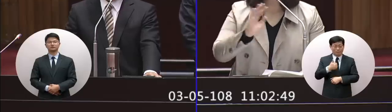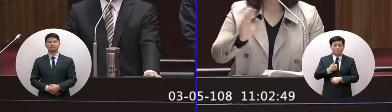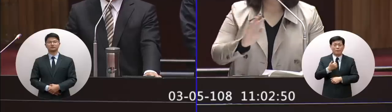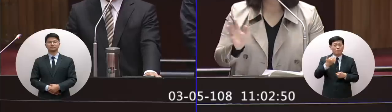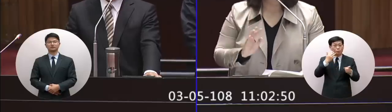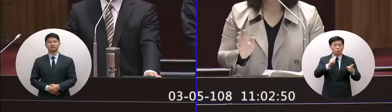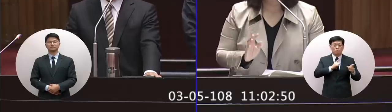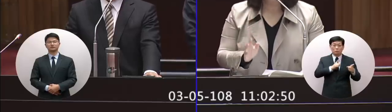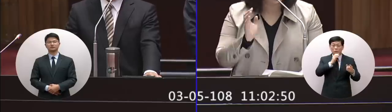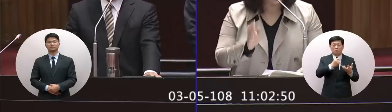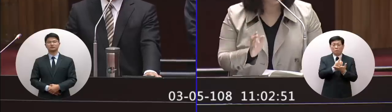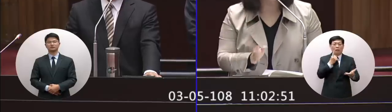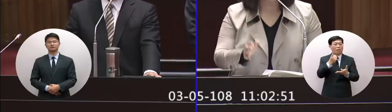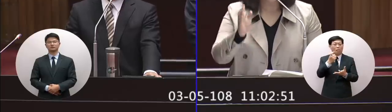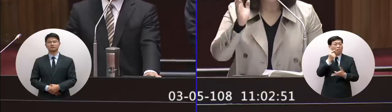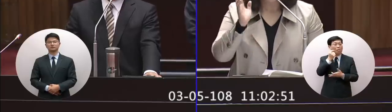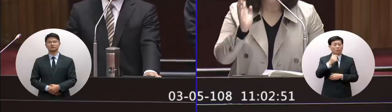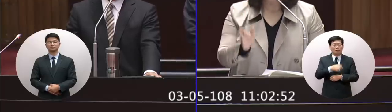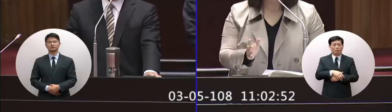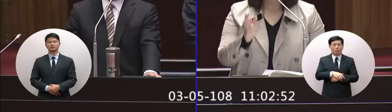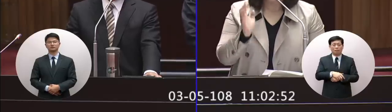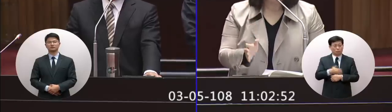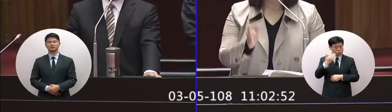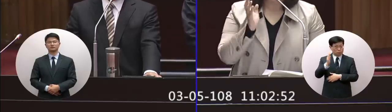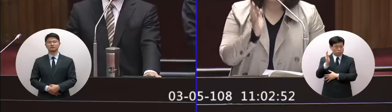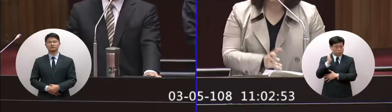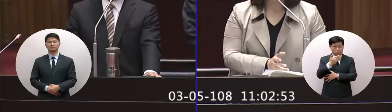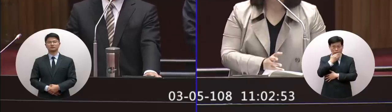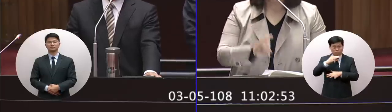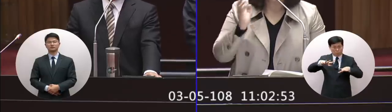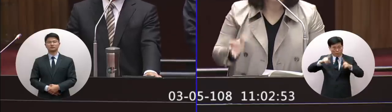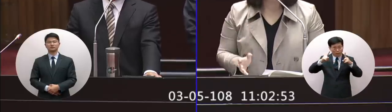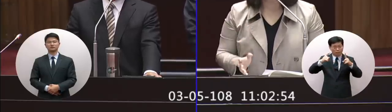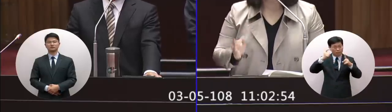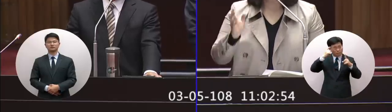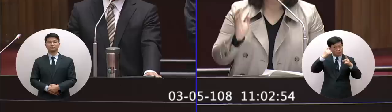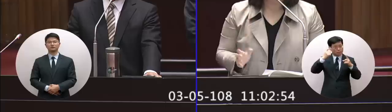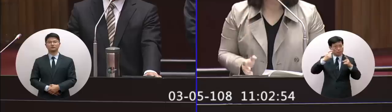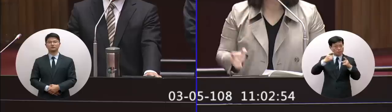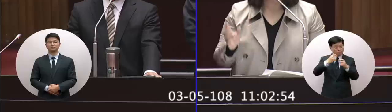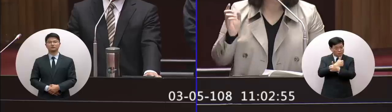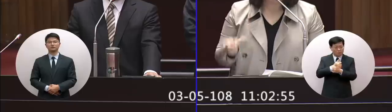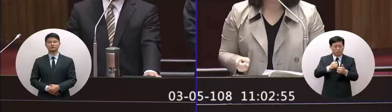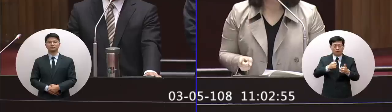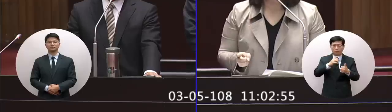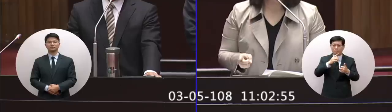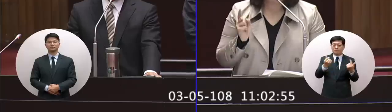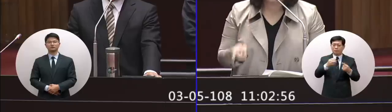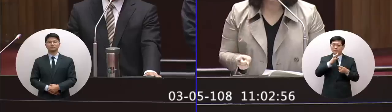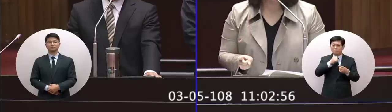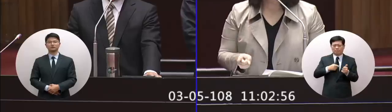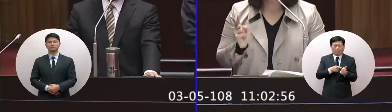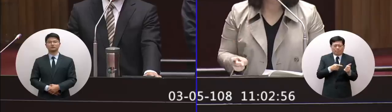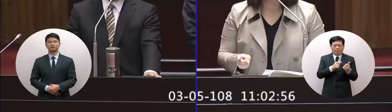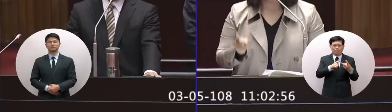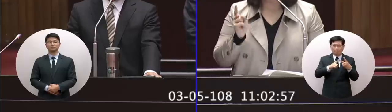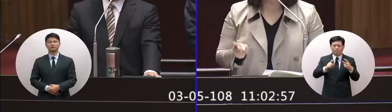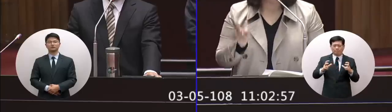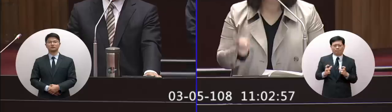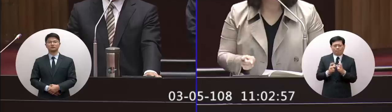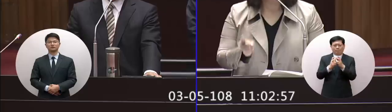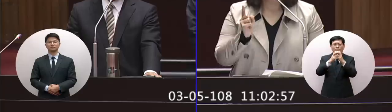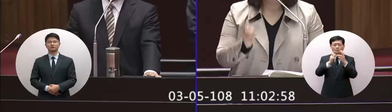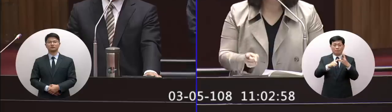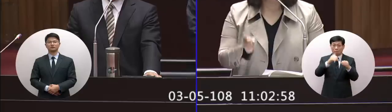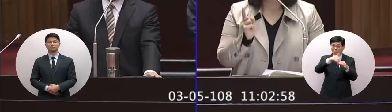的啦，你要脱离不可能的。所以如何要把国家的利益摆在前面，而摆脱所谓的激化、激励，甚至是